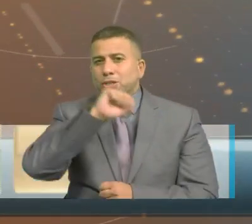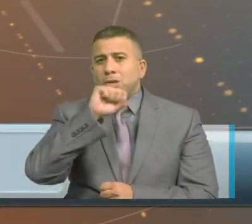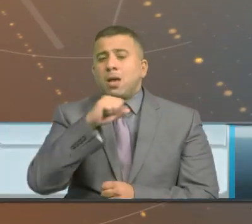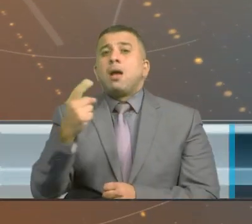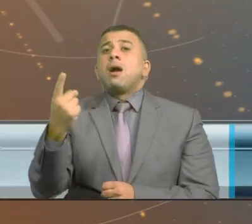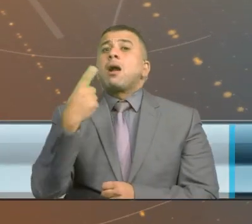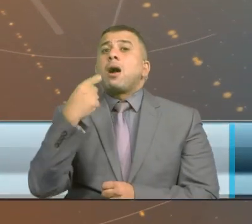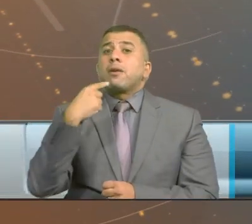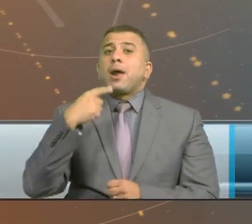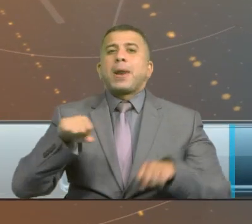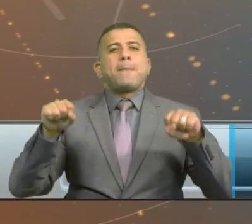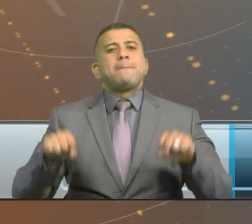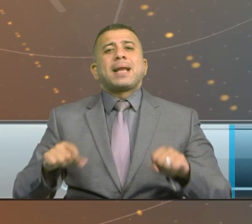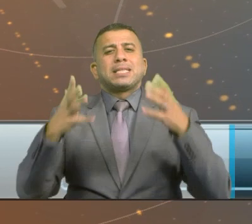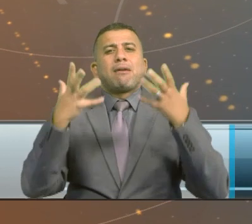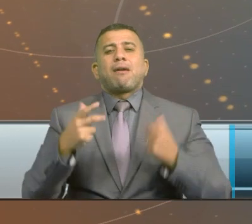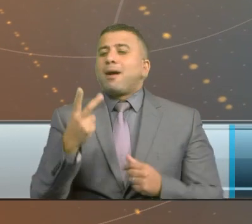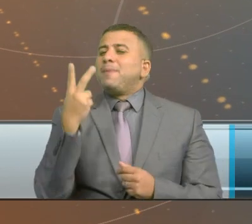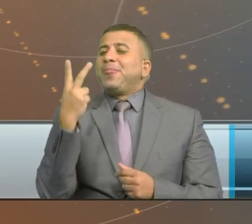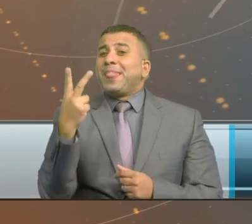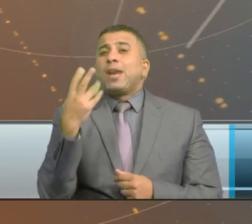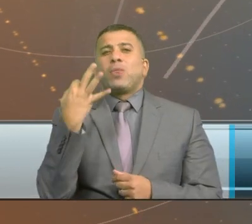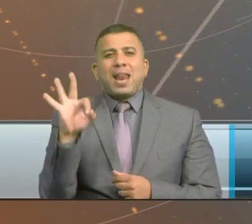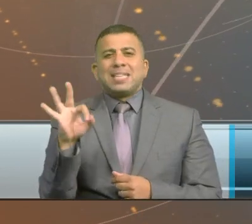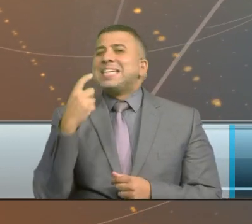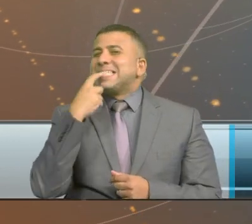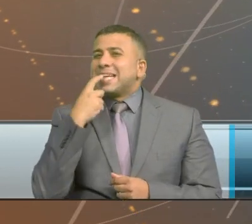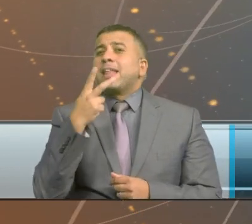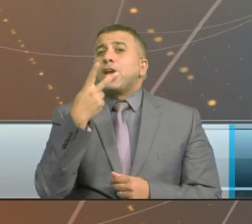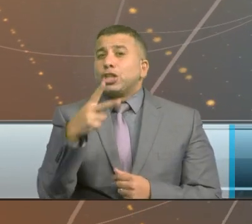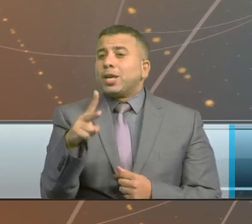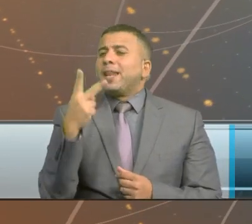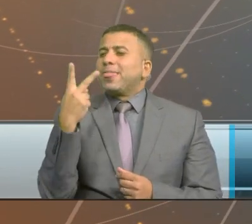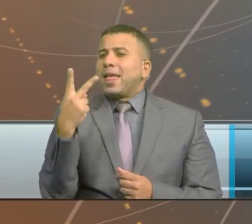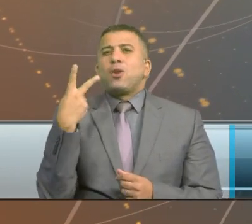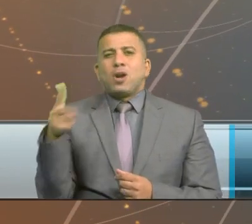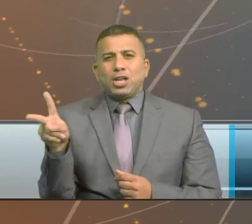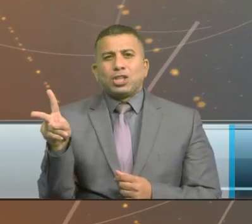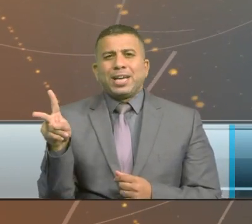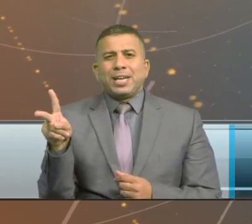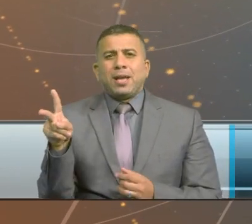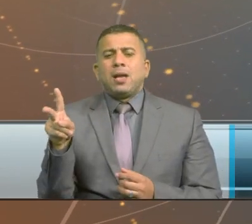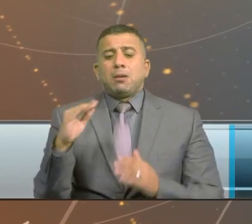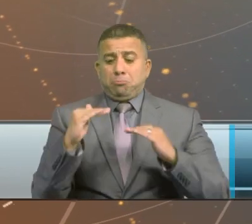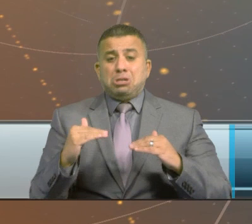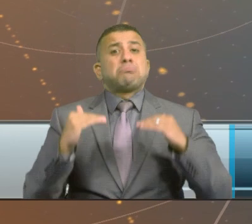لاماره الشارقه قرار المجلس رقم 32 لسنه 20022